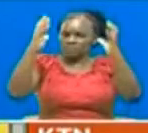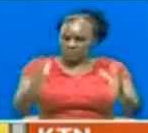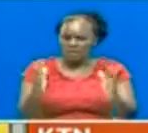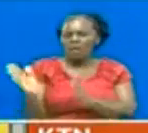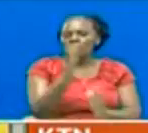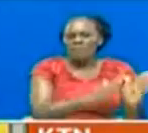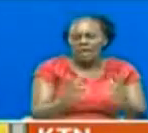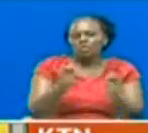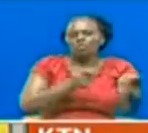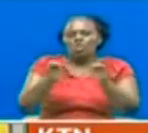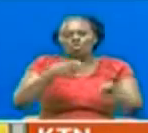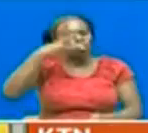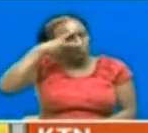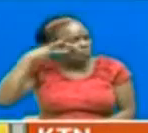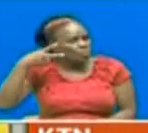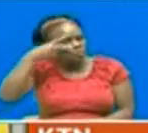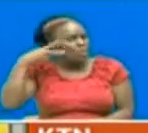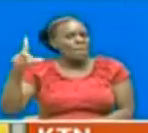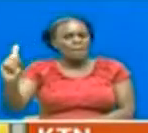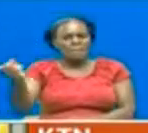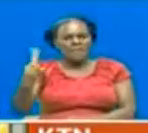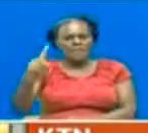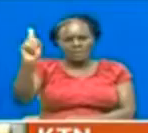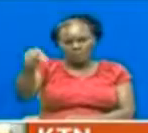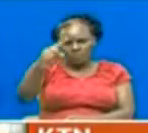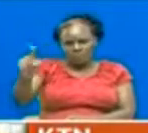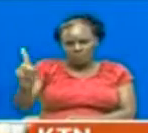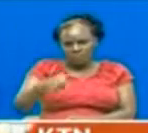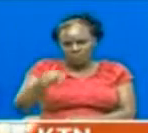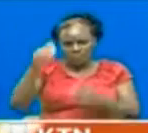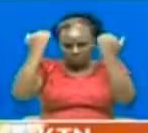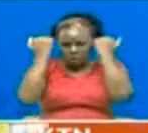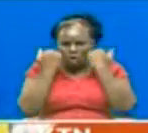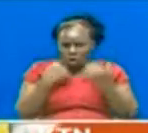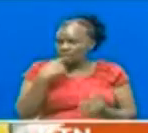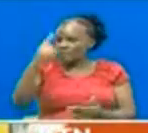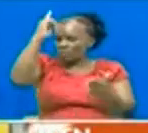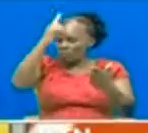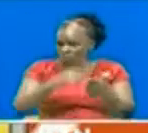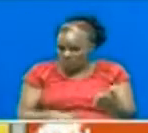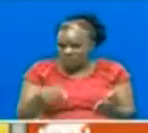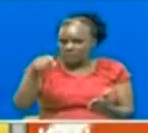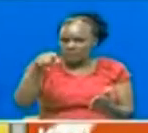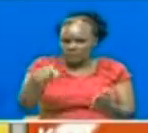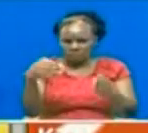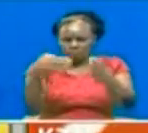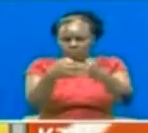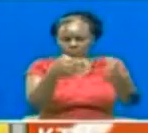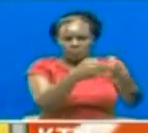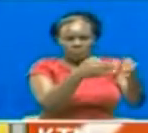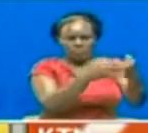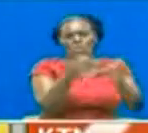za kuukabili ugaidi nchini. Waziri Nkaissery ameikosoa idara ya mahakama kwa kile alichokitaja kuwa kizingiti kwenye vita